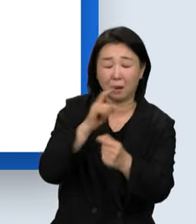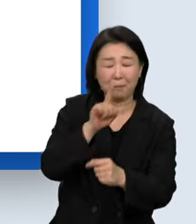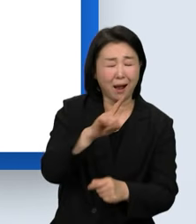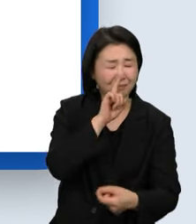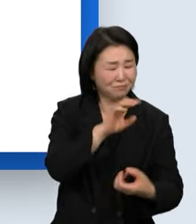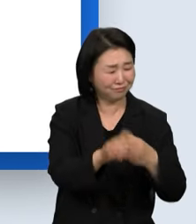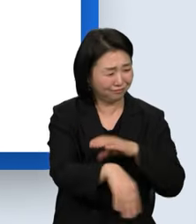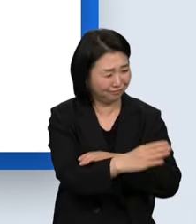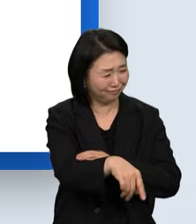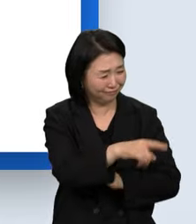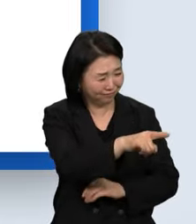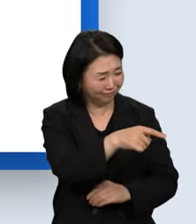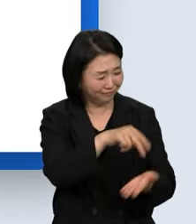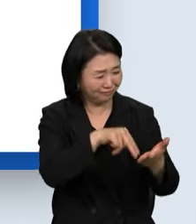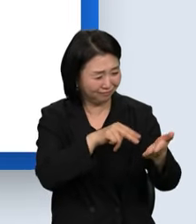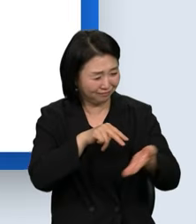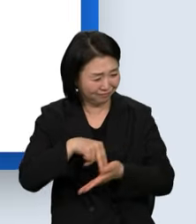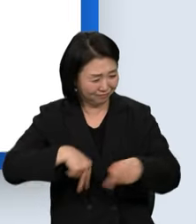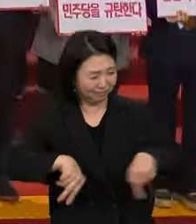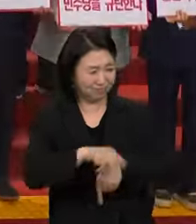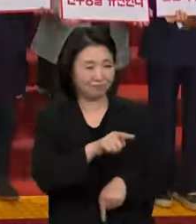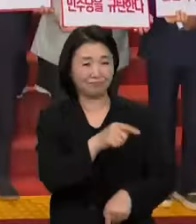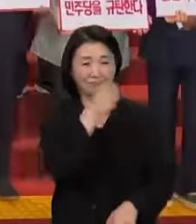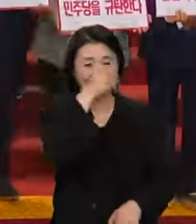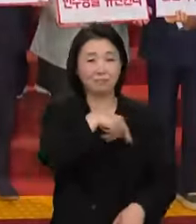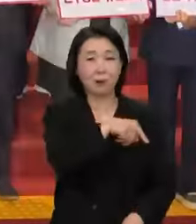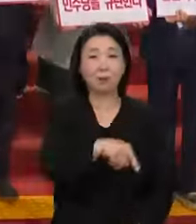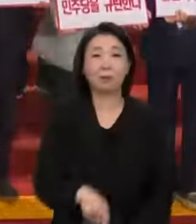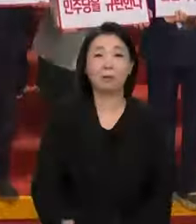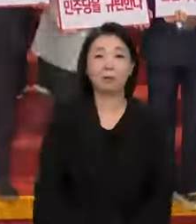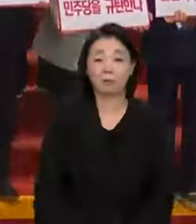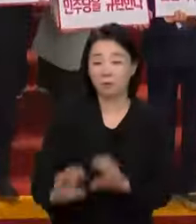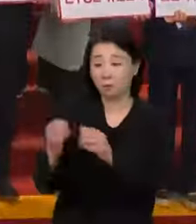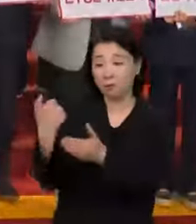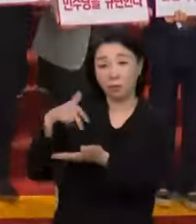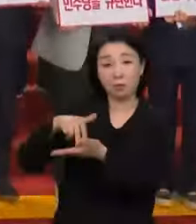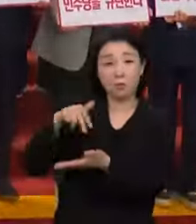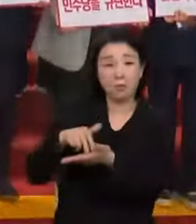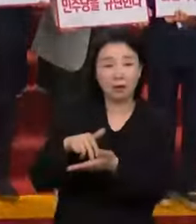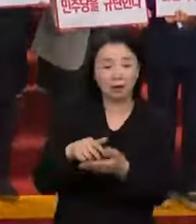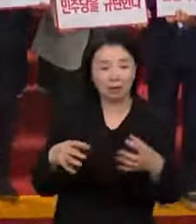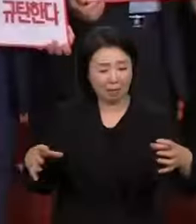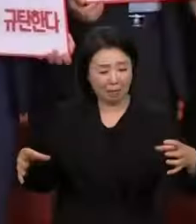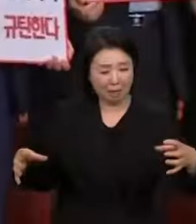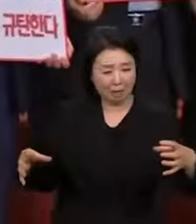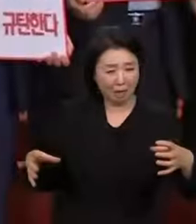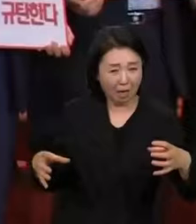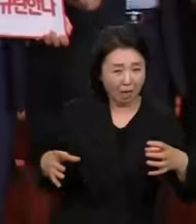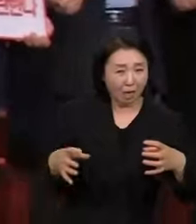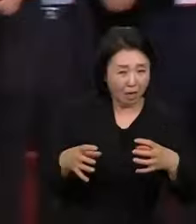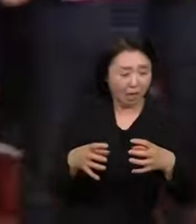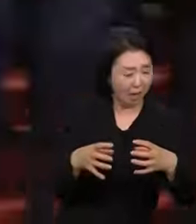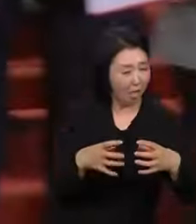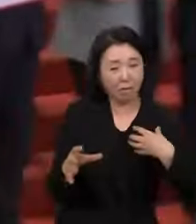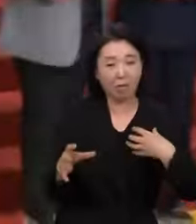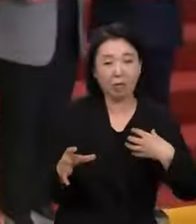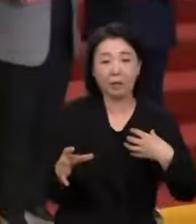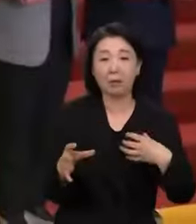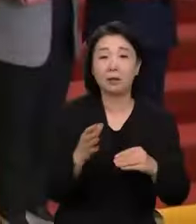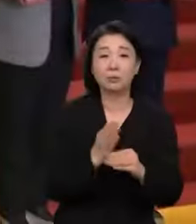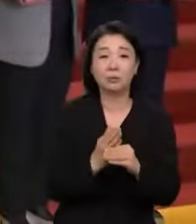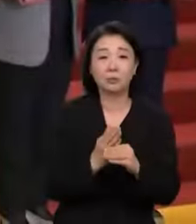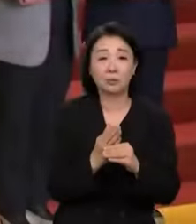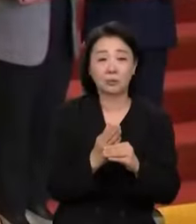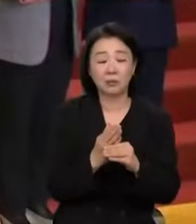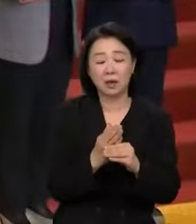아니냐며 적반 화장이란 글을 올렸습니다 국민의 힘도 협치의 싹이 거대 야당의 폭주로 꺾였다 위회